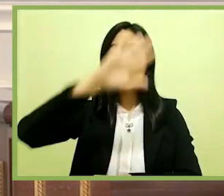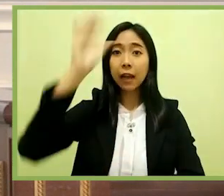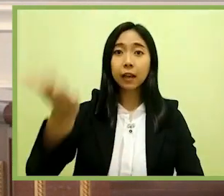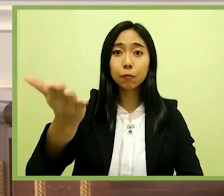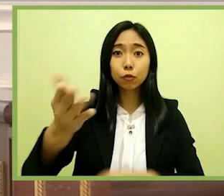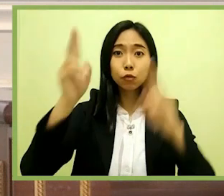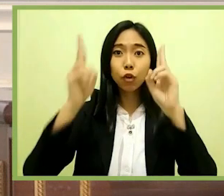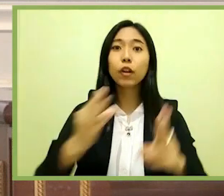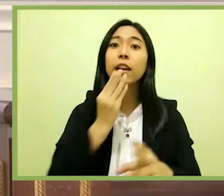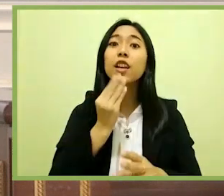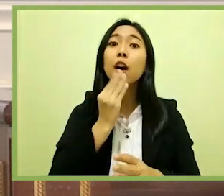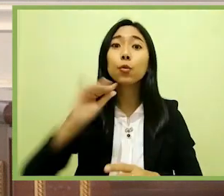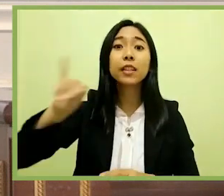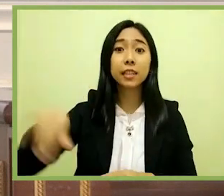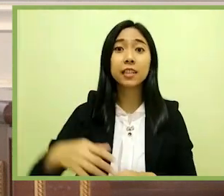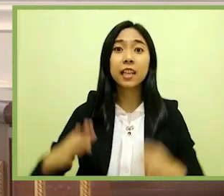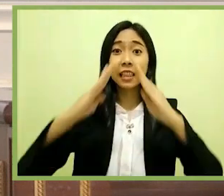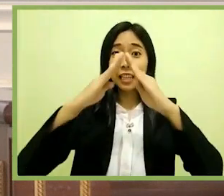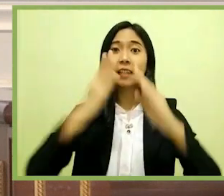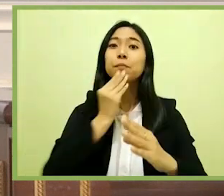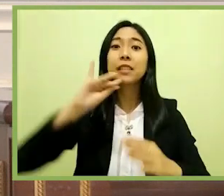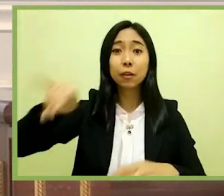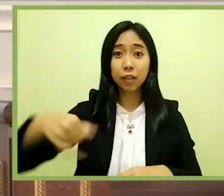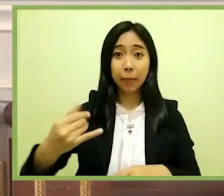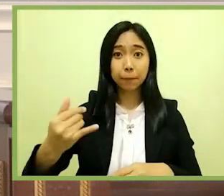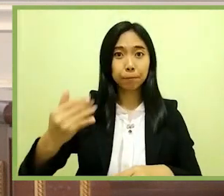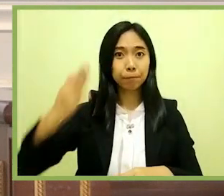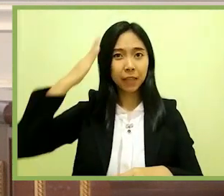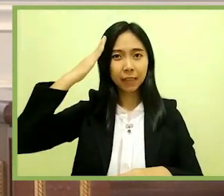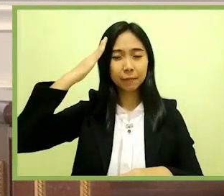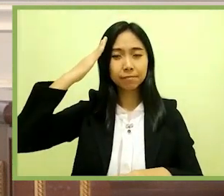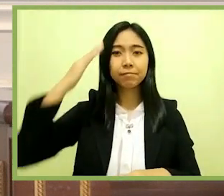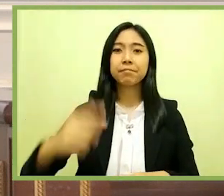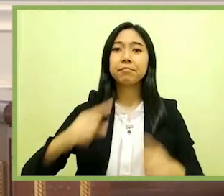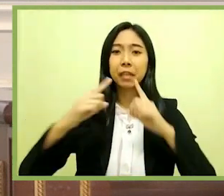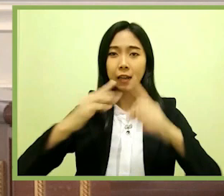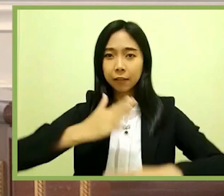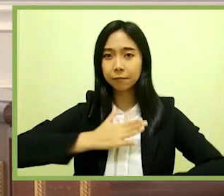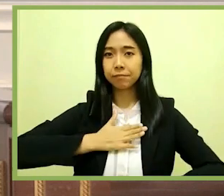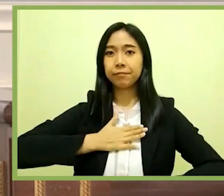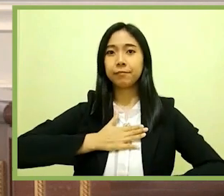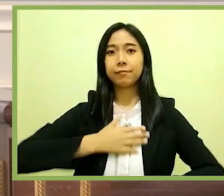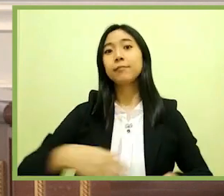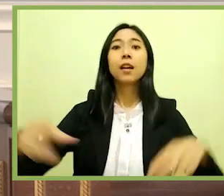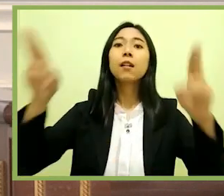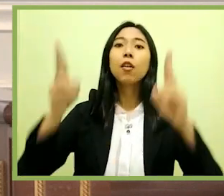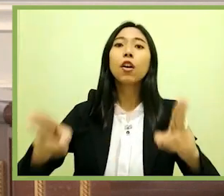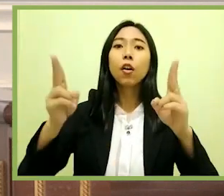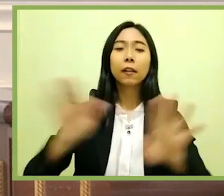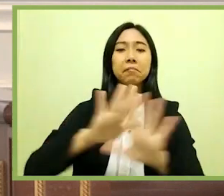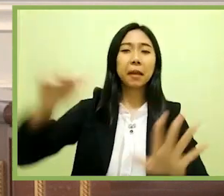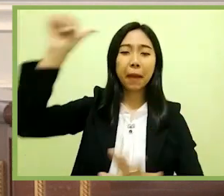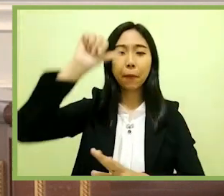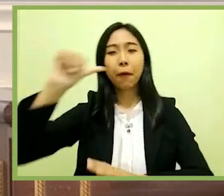dan kamu semua yang tinggal di Yerusalem, ketahuilah dan camkanlah perkataanku ini. Orang-orang yang tidak mabuk seperti yang kamu